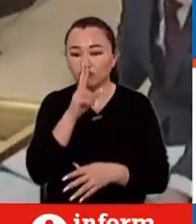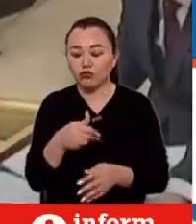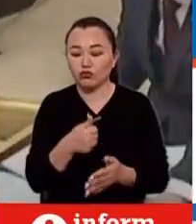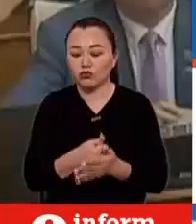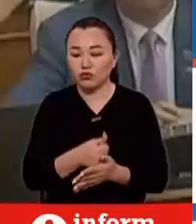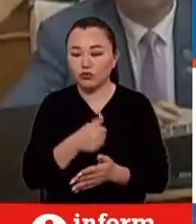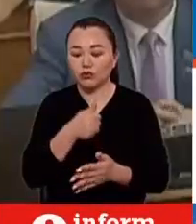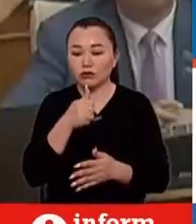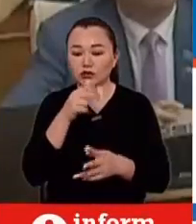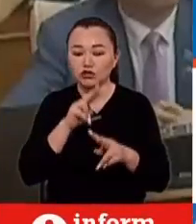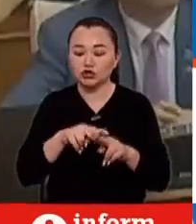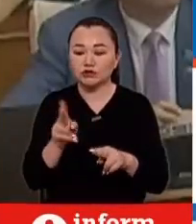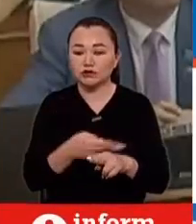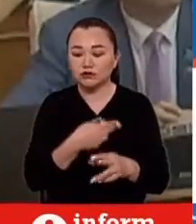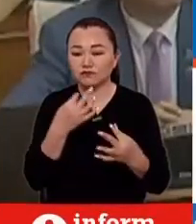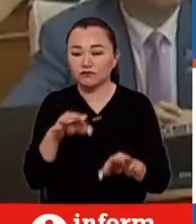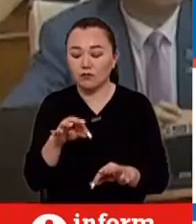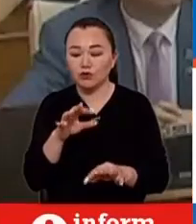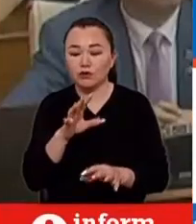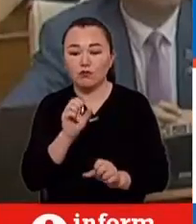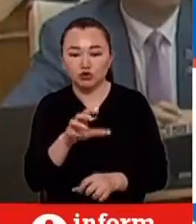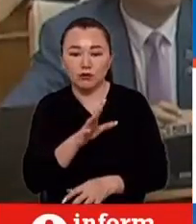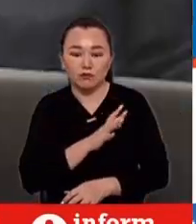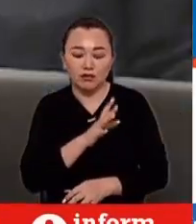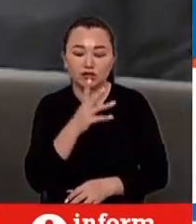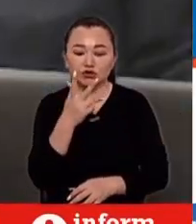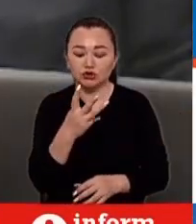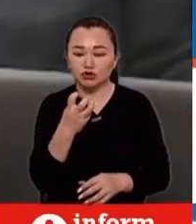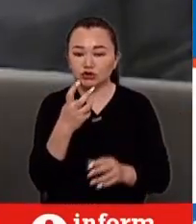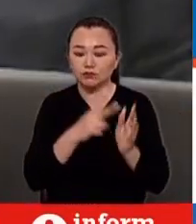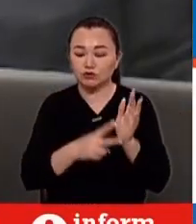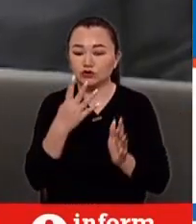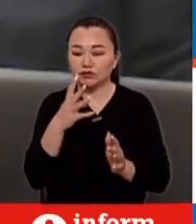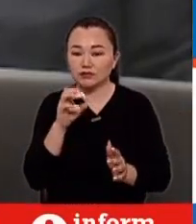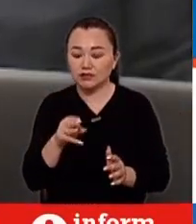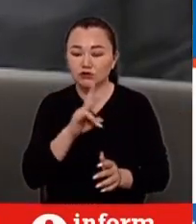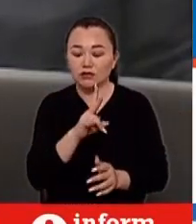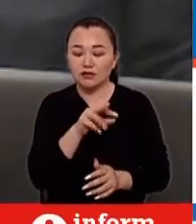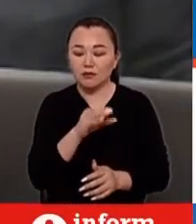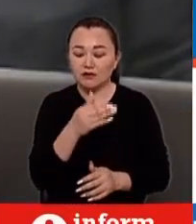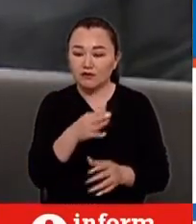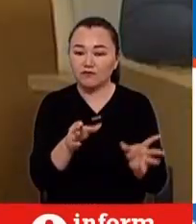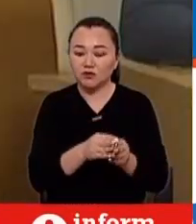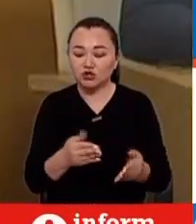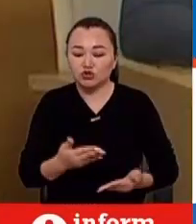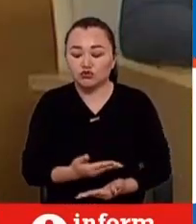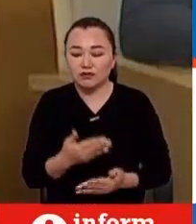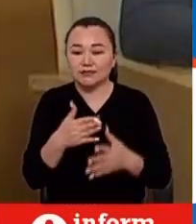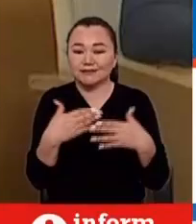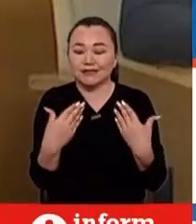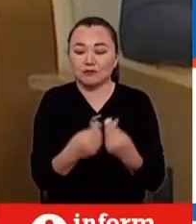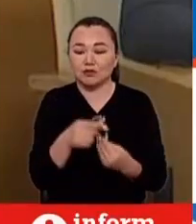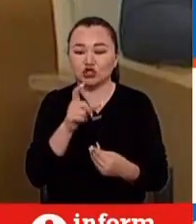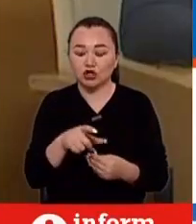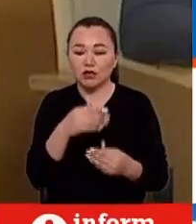мерзімге бас бостандығынан айырылуы мүмкін еді. 374-ші бап бойынша Нұрсұлтан Назарбаевтың және онымен бірге тұратын отбасы